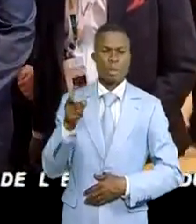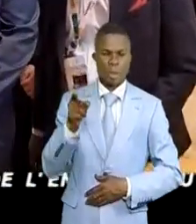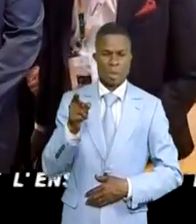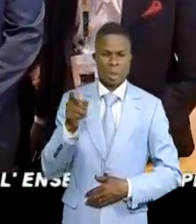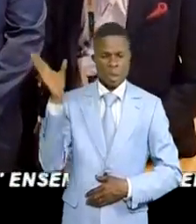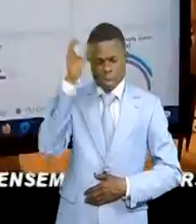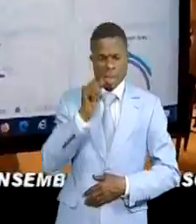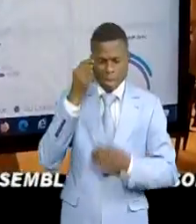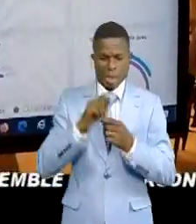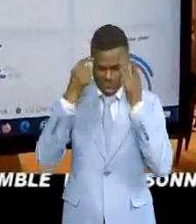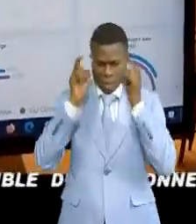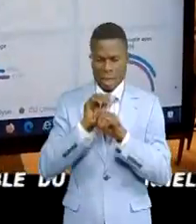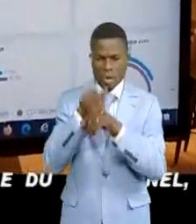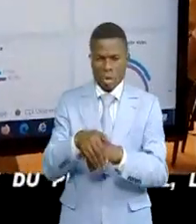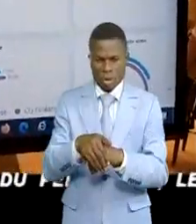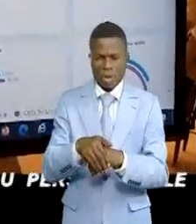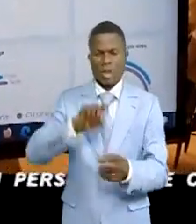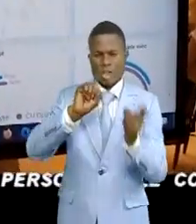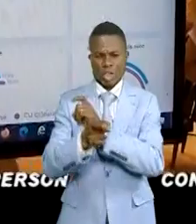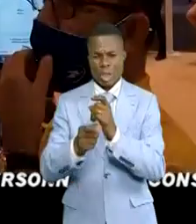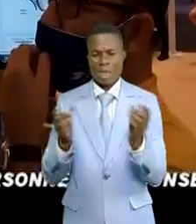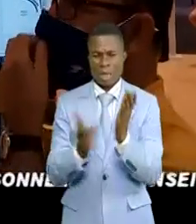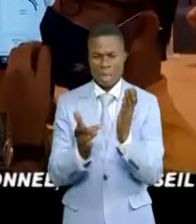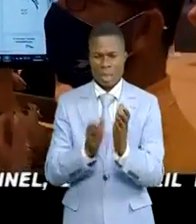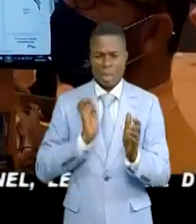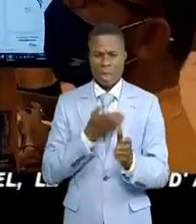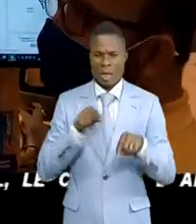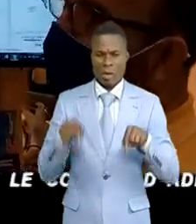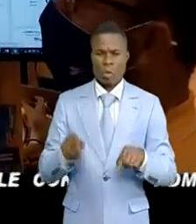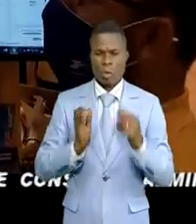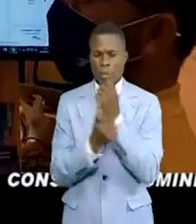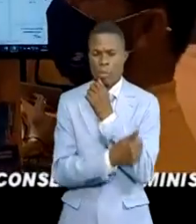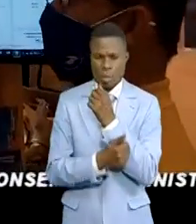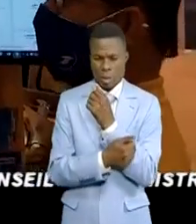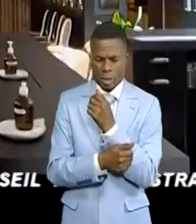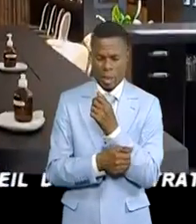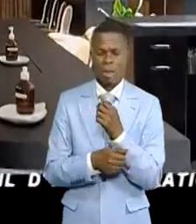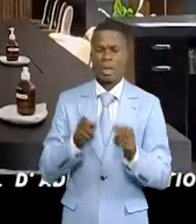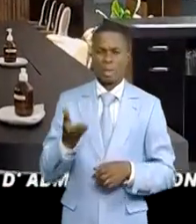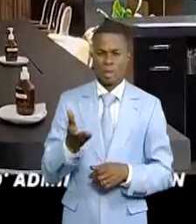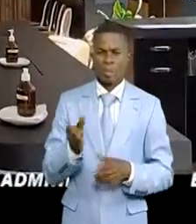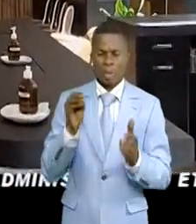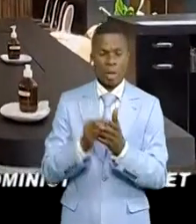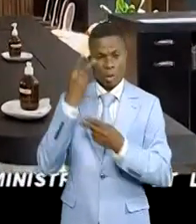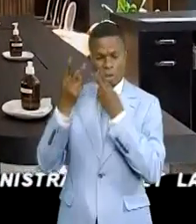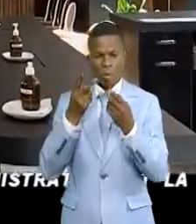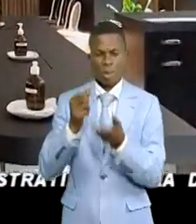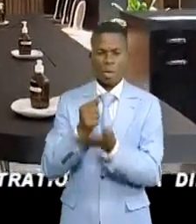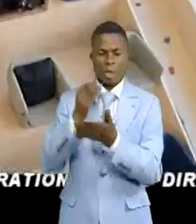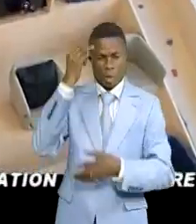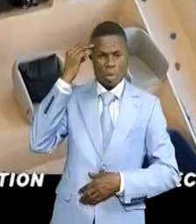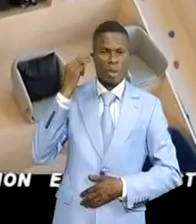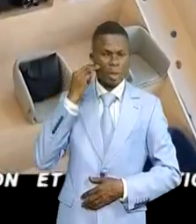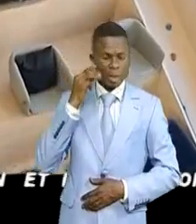réitéré son engagement pour la digitalisation rapide de la Poste en RDC après cette visite. Une autre visite a permis au